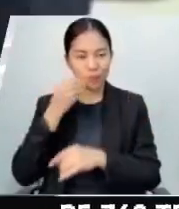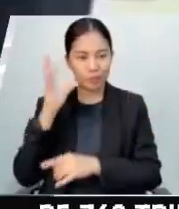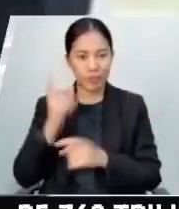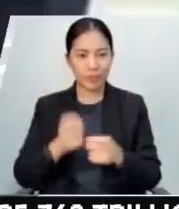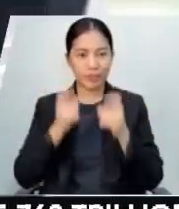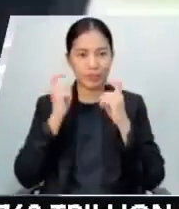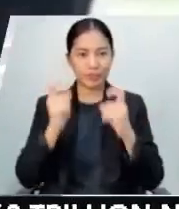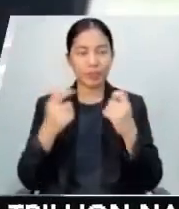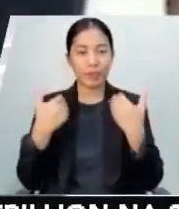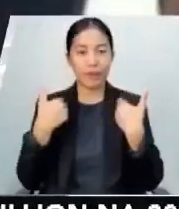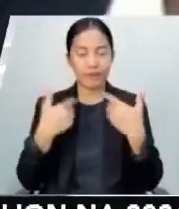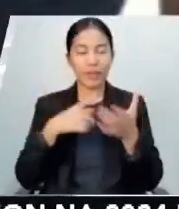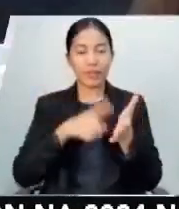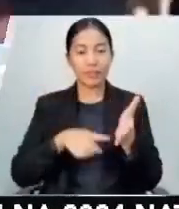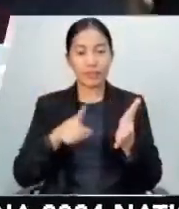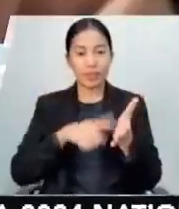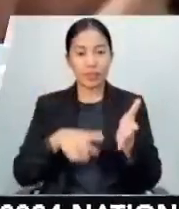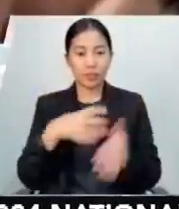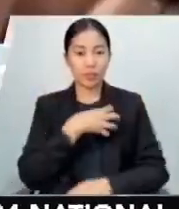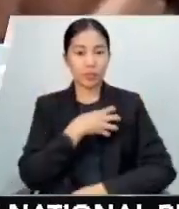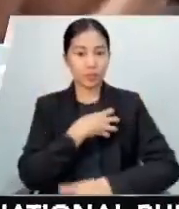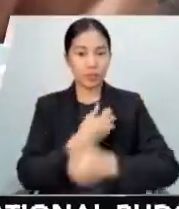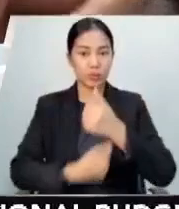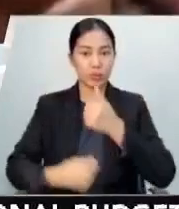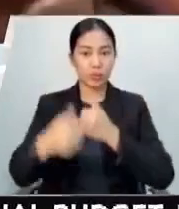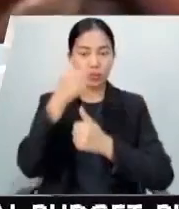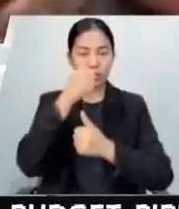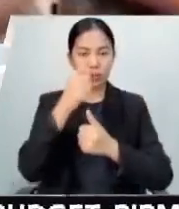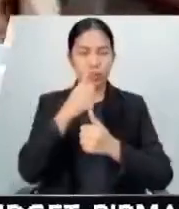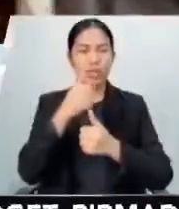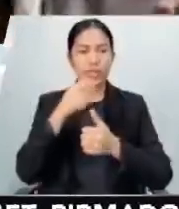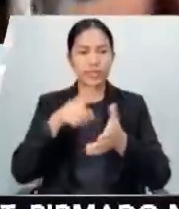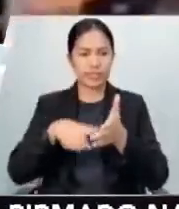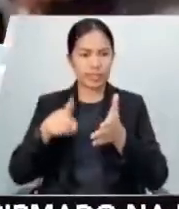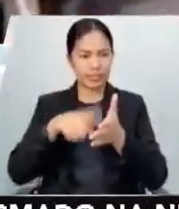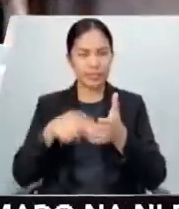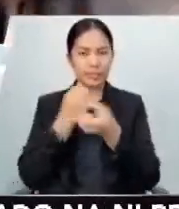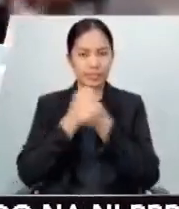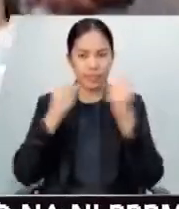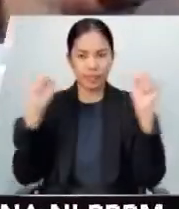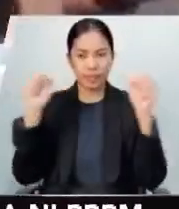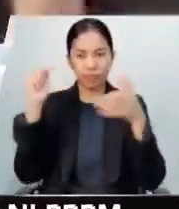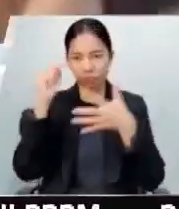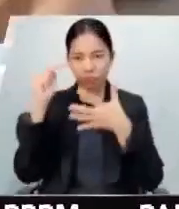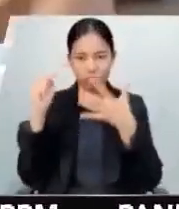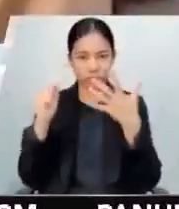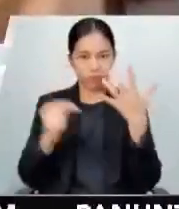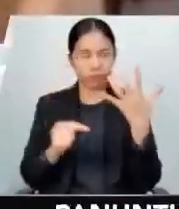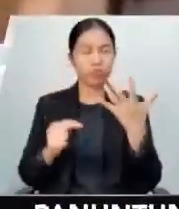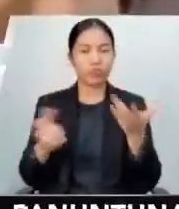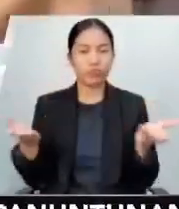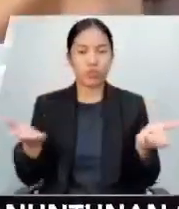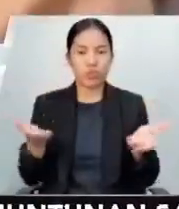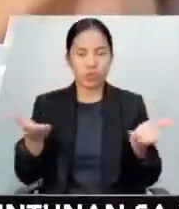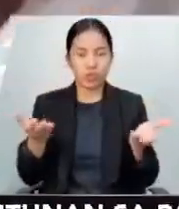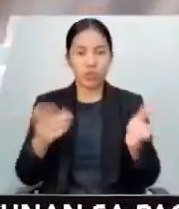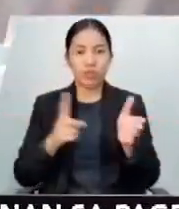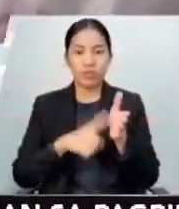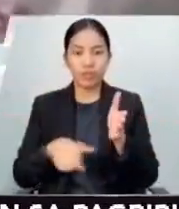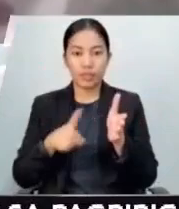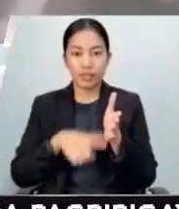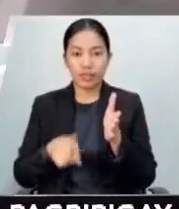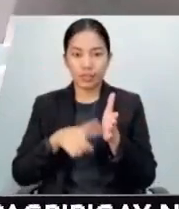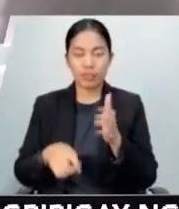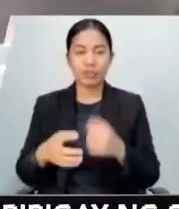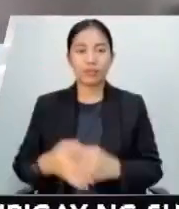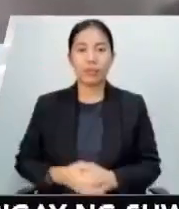Police Colonel Procopio Lipana para tingnan ang seguridad na nakalatag sa terminal. Tiningnan din ang sitwasyon ng mga ilang mga bus